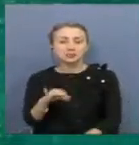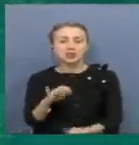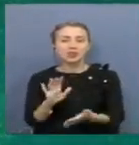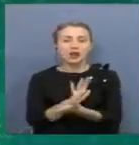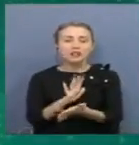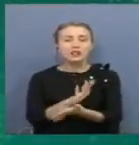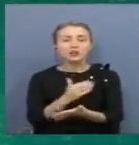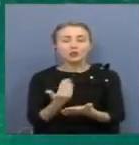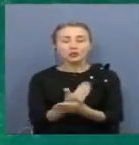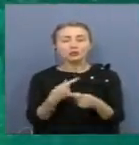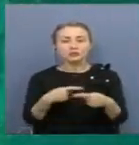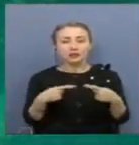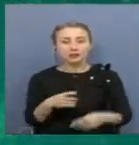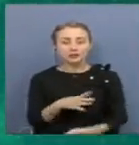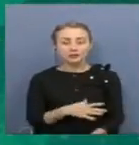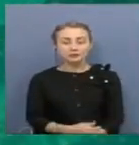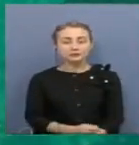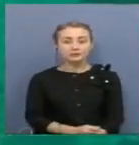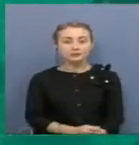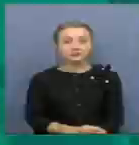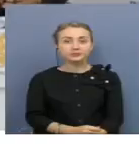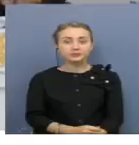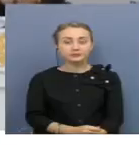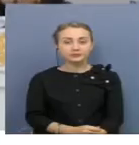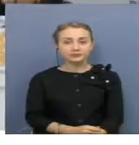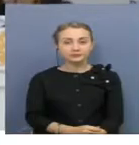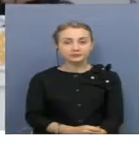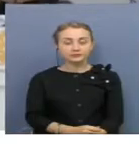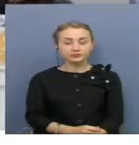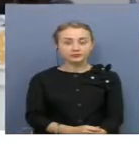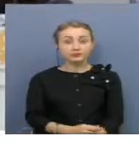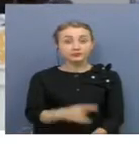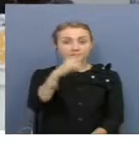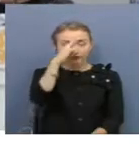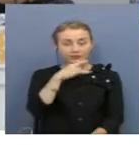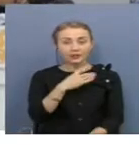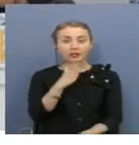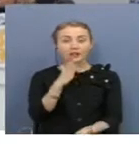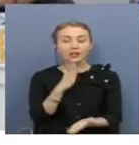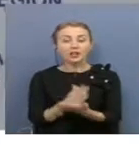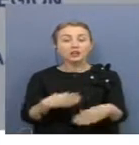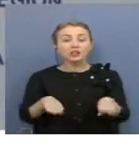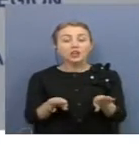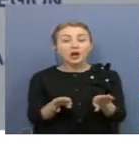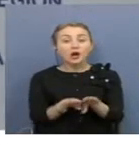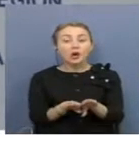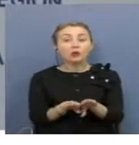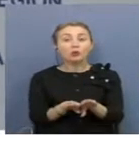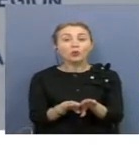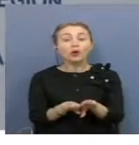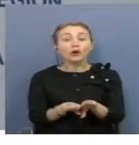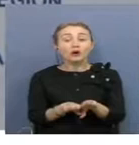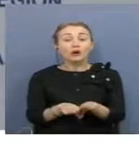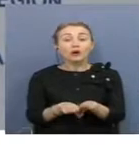өткен брифинг барысында мәлім болды. Аудан әкімінің айтуынша, бағдарламаның әр бағытын жүзеге асыру мақсатында аудан